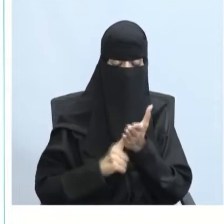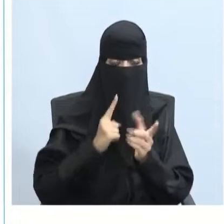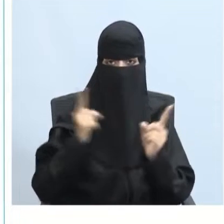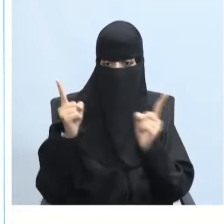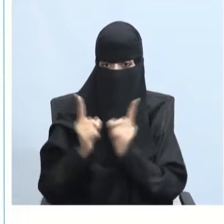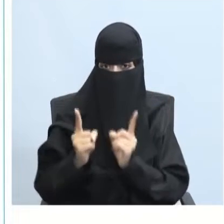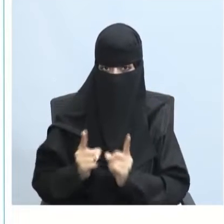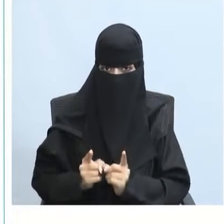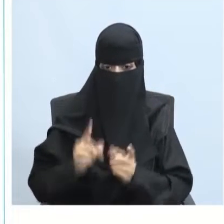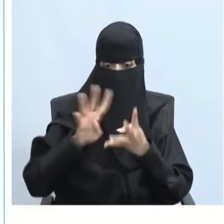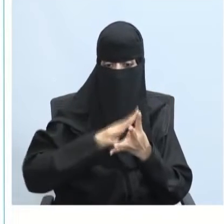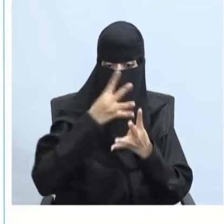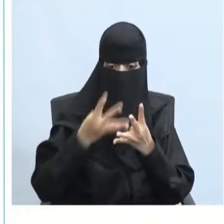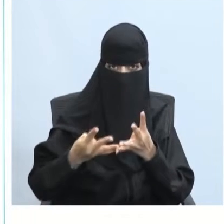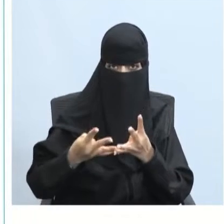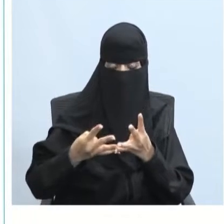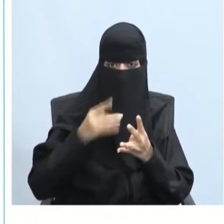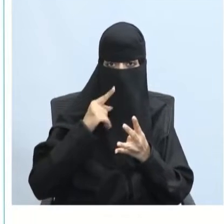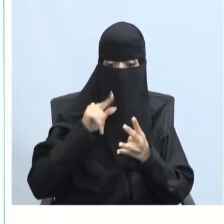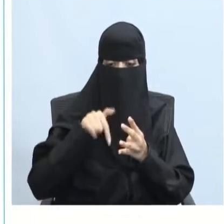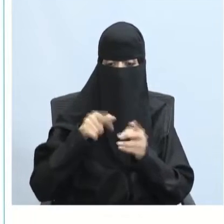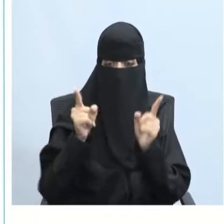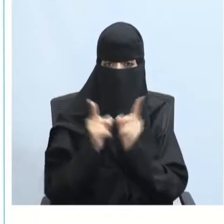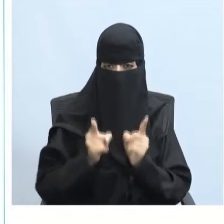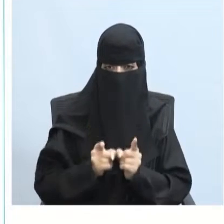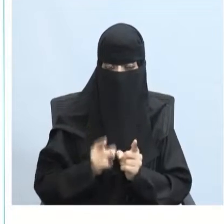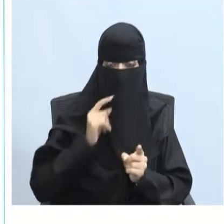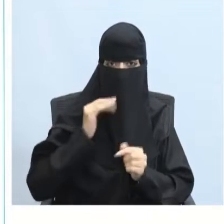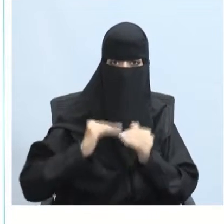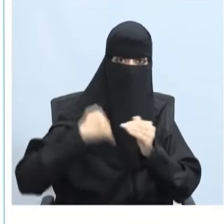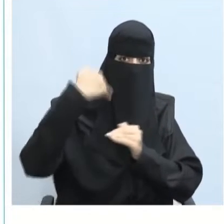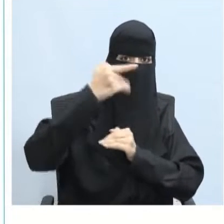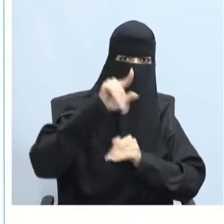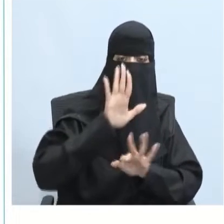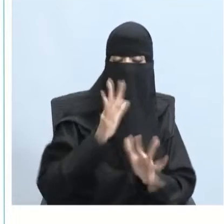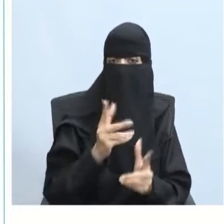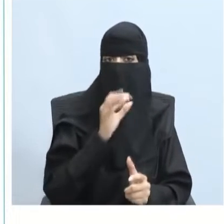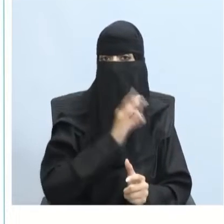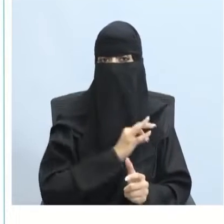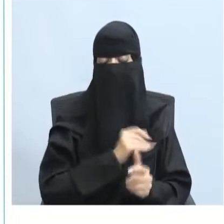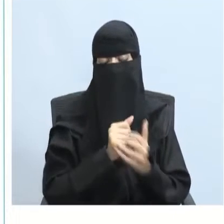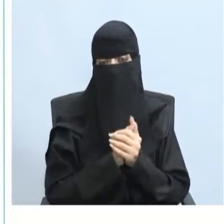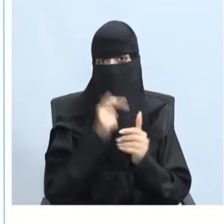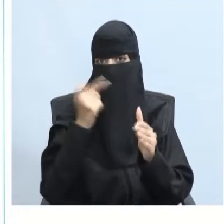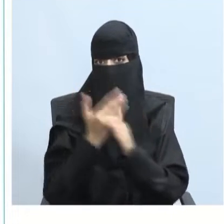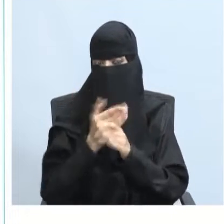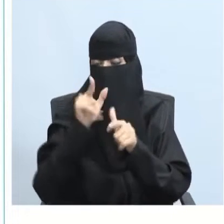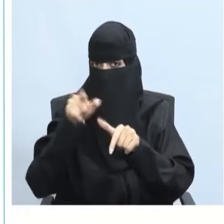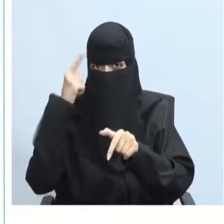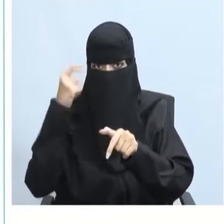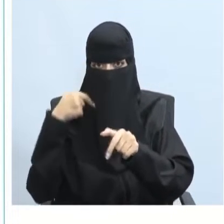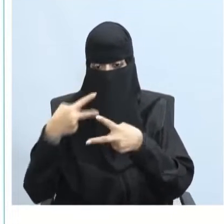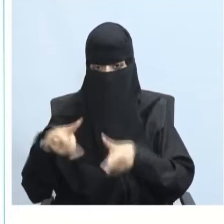يبين مراحل المهام الانتاجيه بسبب وجود الجدول الزمني والموعد النهائي